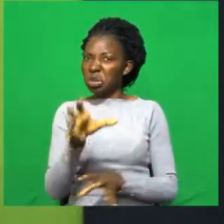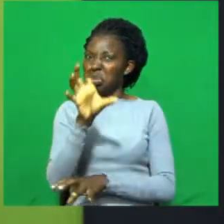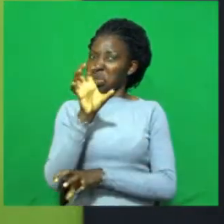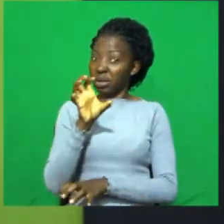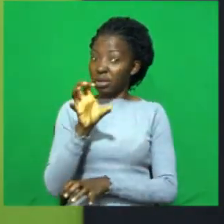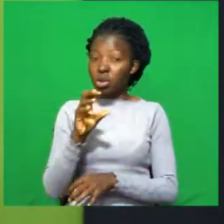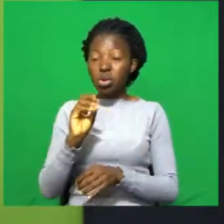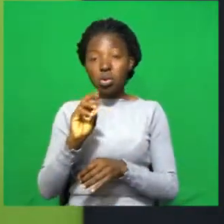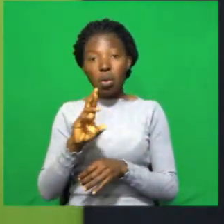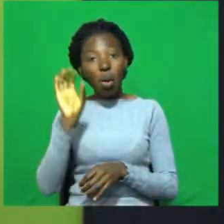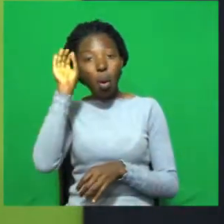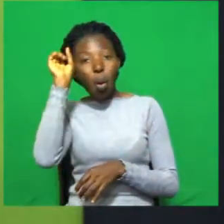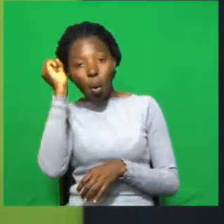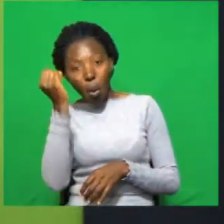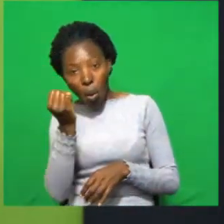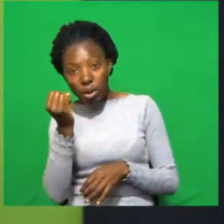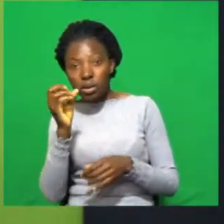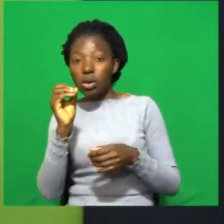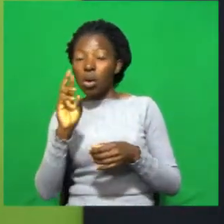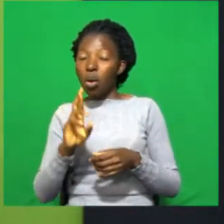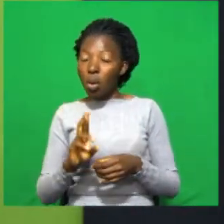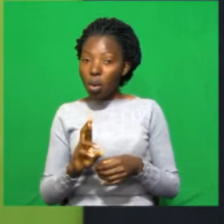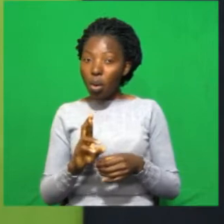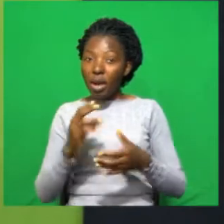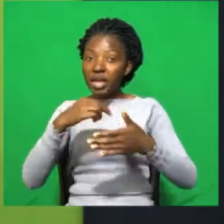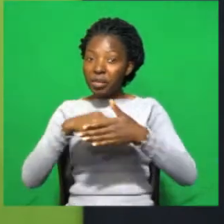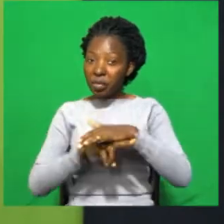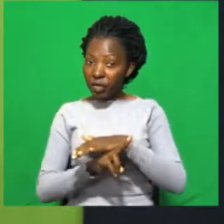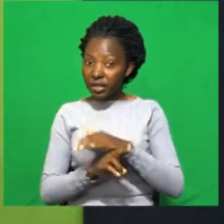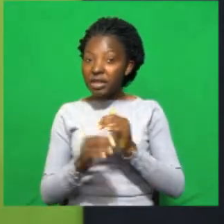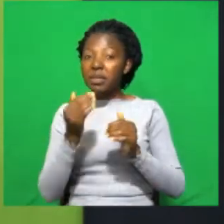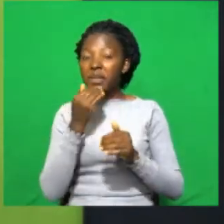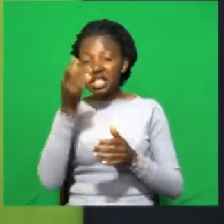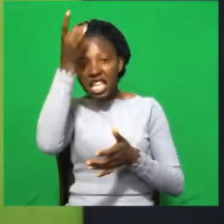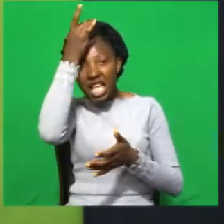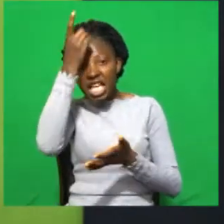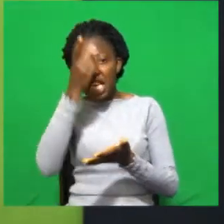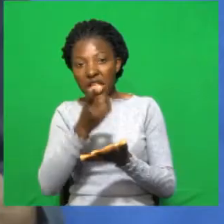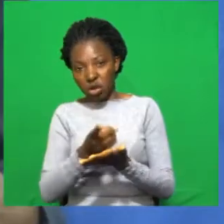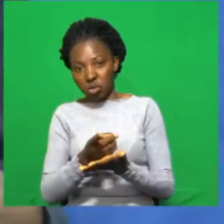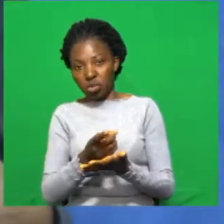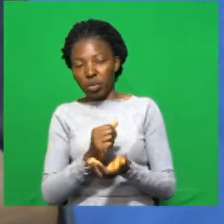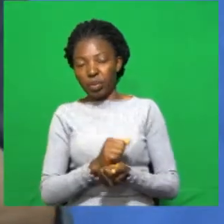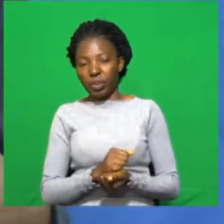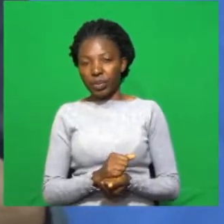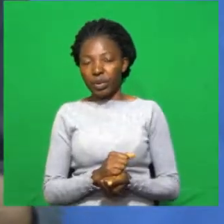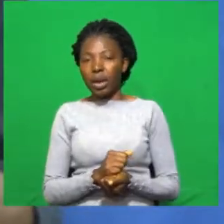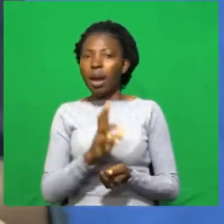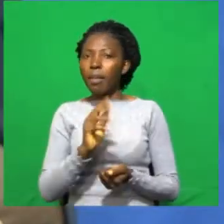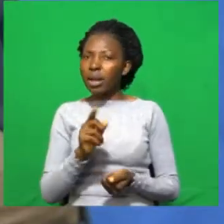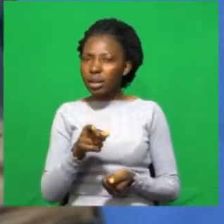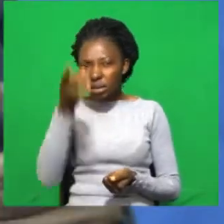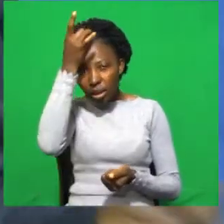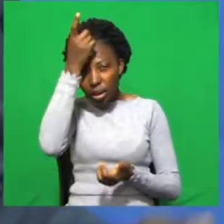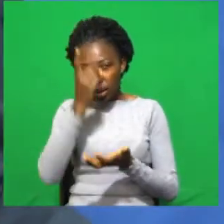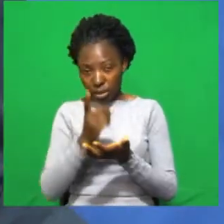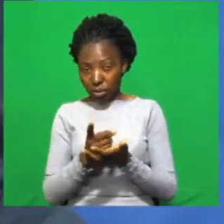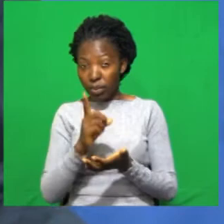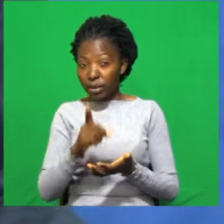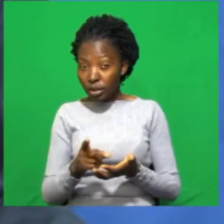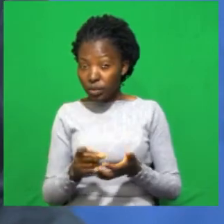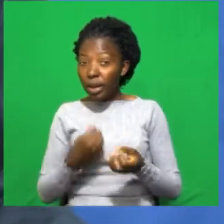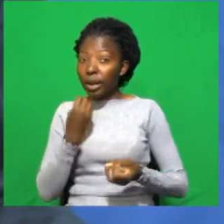nyanga, muchiprofita panenge pachirehwa umambo kana kuti makingdoms. But umambo huri kutsanangurwa